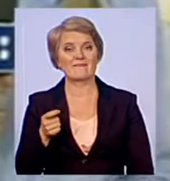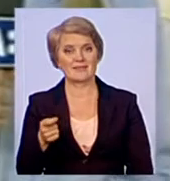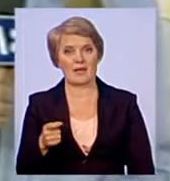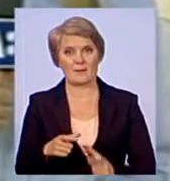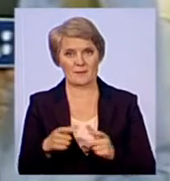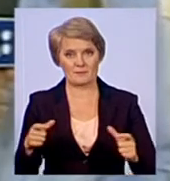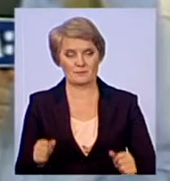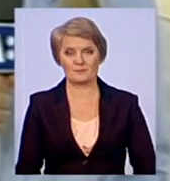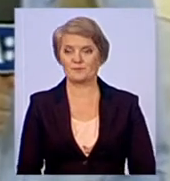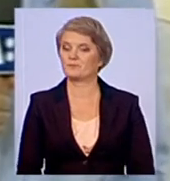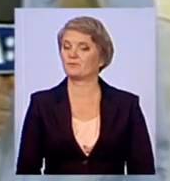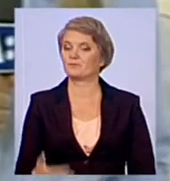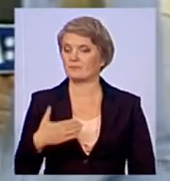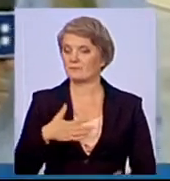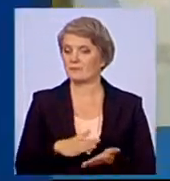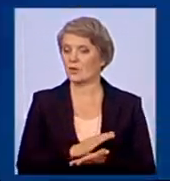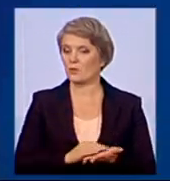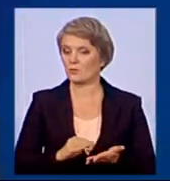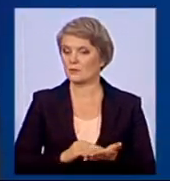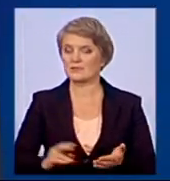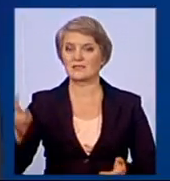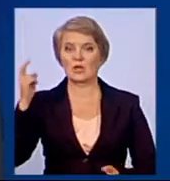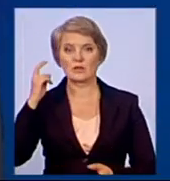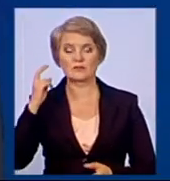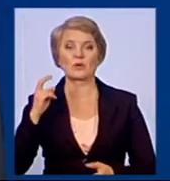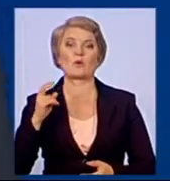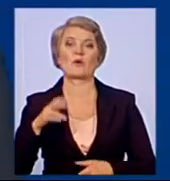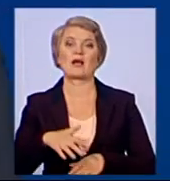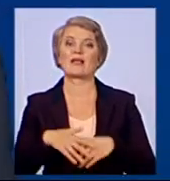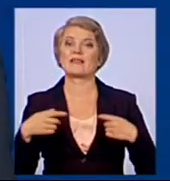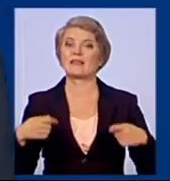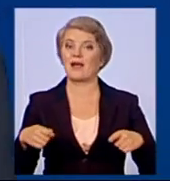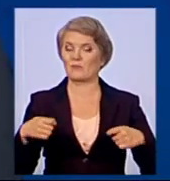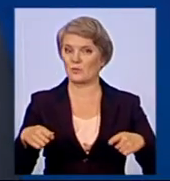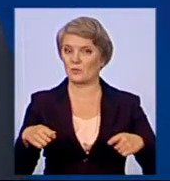Дякую, Інна. Це була Інна Мельник зі столичного ярмарку сучасного мистецтва «Київ Арт Феа».